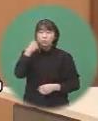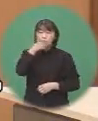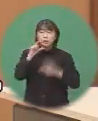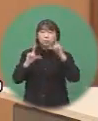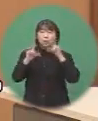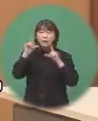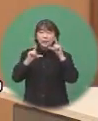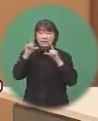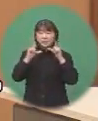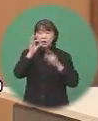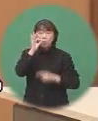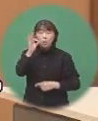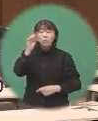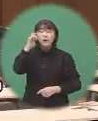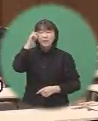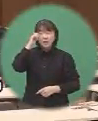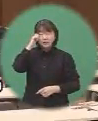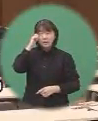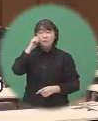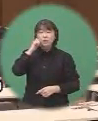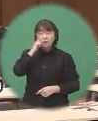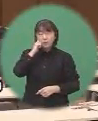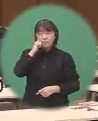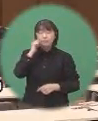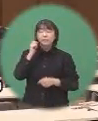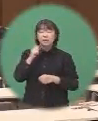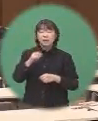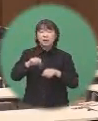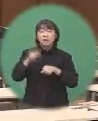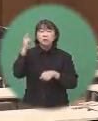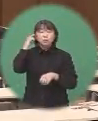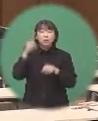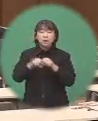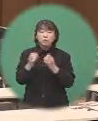ため、聴覚障害者は苦労していると述べました。